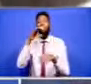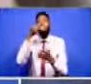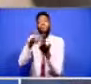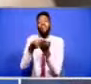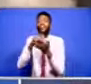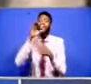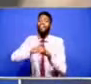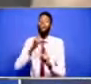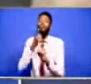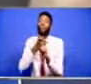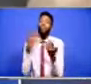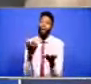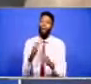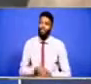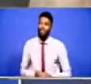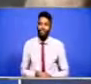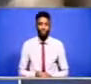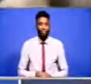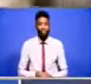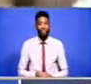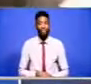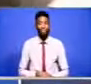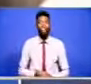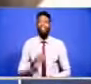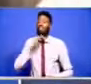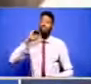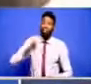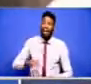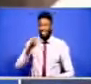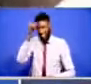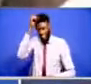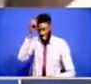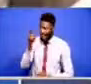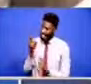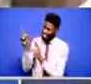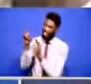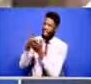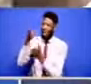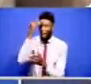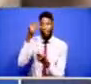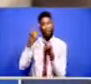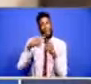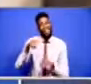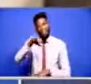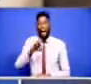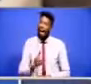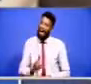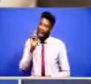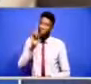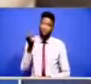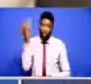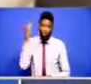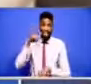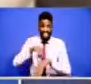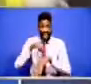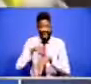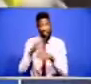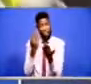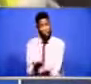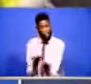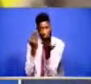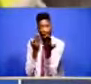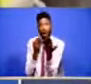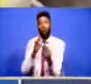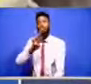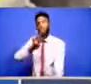tutastoa wapi. Kijana anasoma huko bara. Lakini sasa bei ndio inatuumiza bwana. Kama wakati mwingine wakati mtoto alikuwa anaenda nilikata 4000.